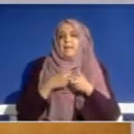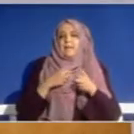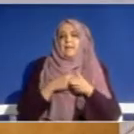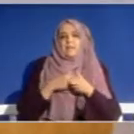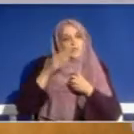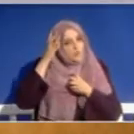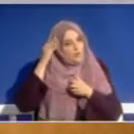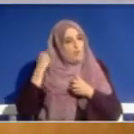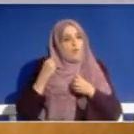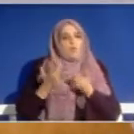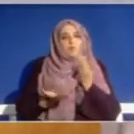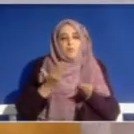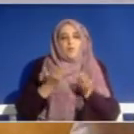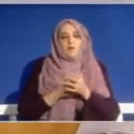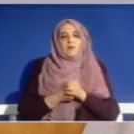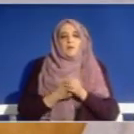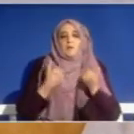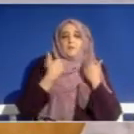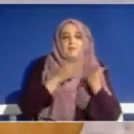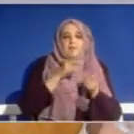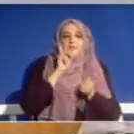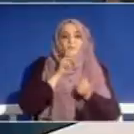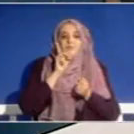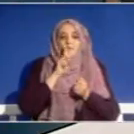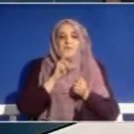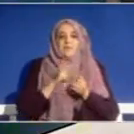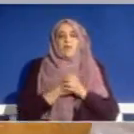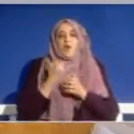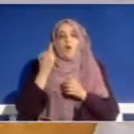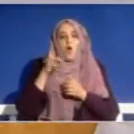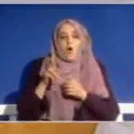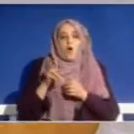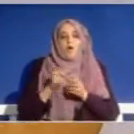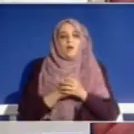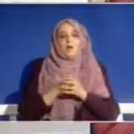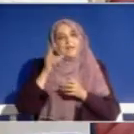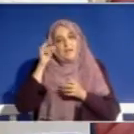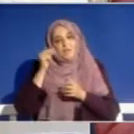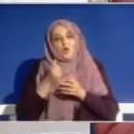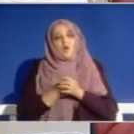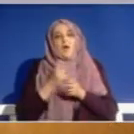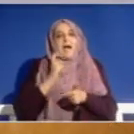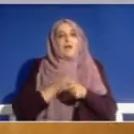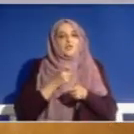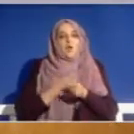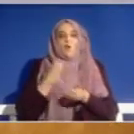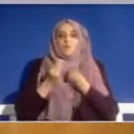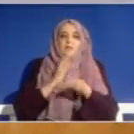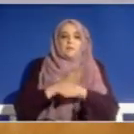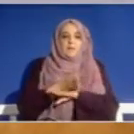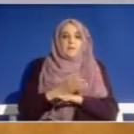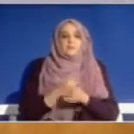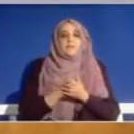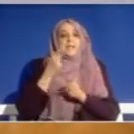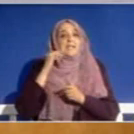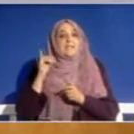تزن تتصدقي بقيمتها البنت ذهب بسعر الذهب والولد بسعر الفضة وتذبحي إذا قدرتي تذبحي كبشين